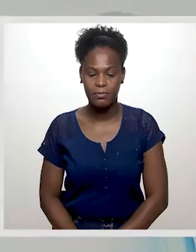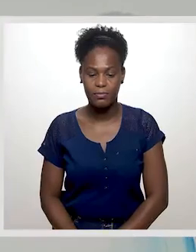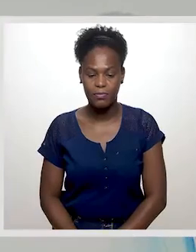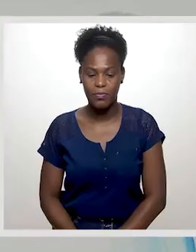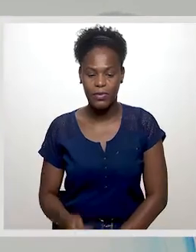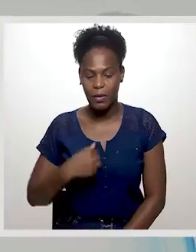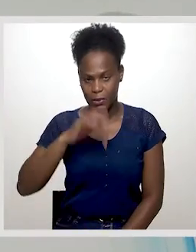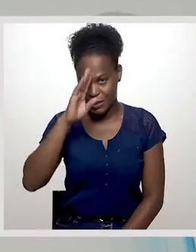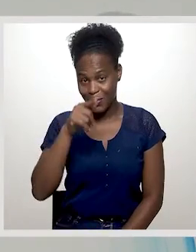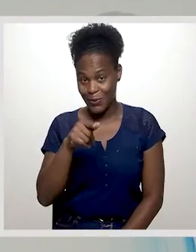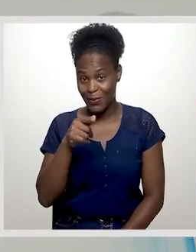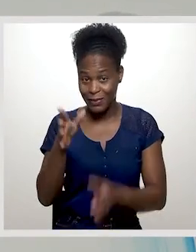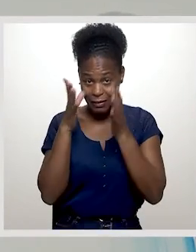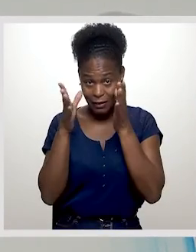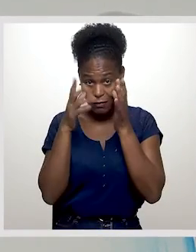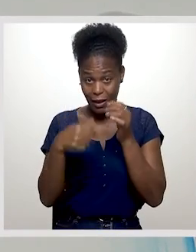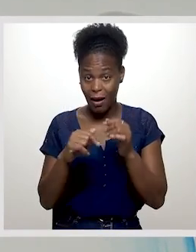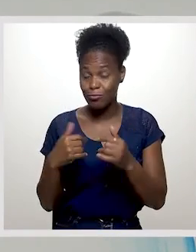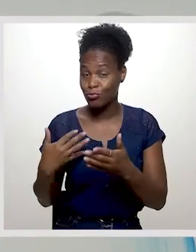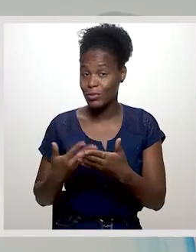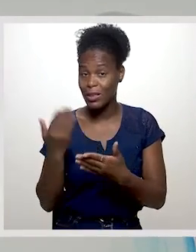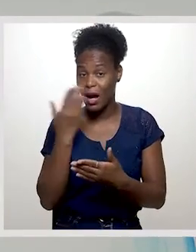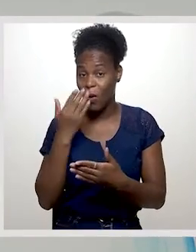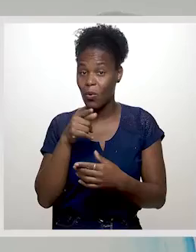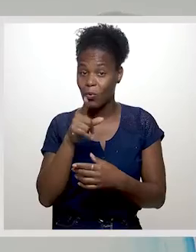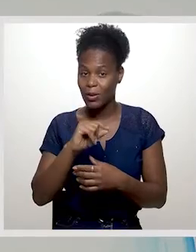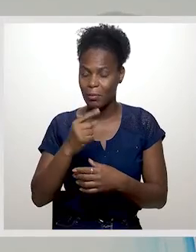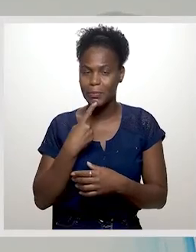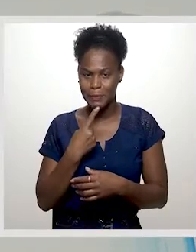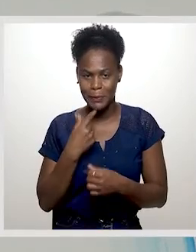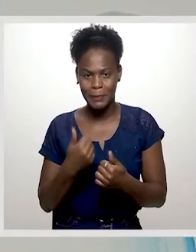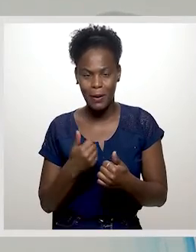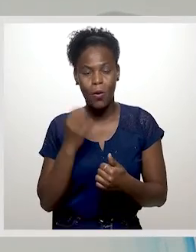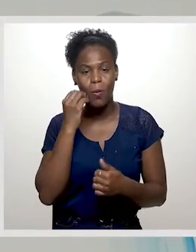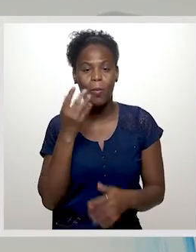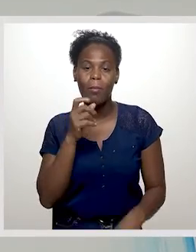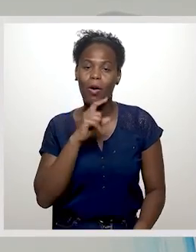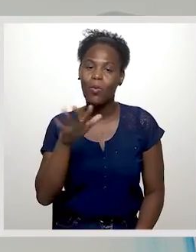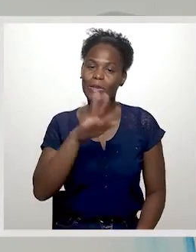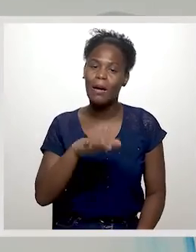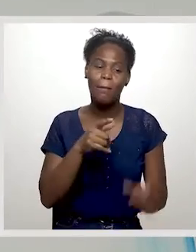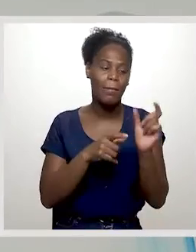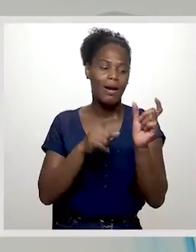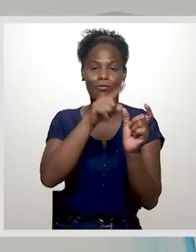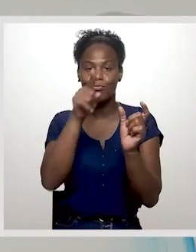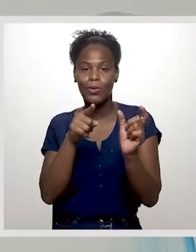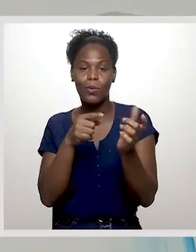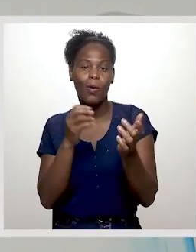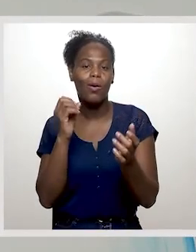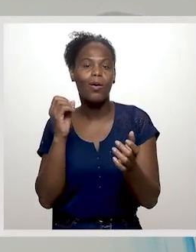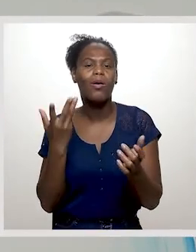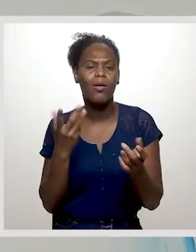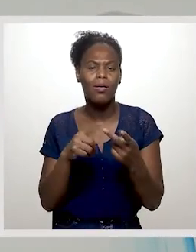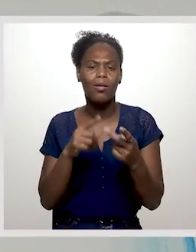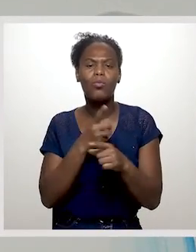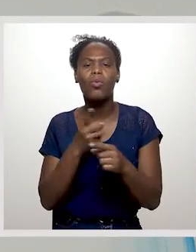Je sais que tu as été très attentif pendant le cours et que tu as compris qu'on peut utiliser les mots interrogatifs comme quand,